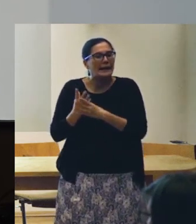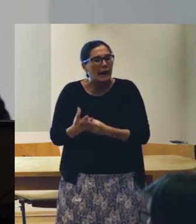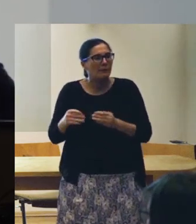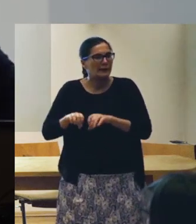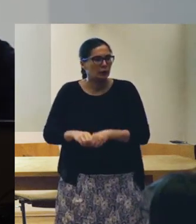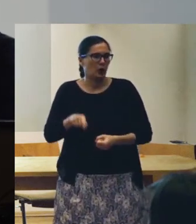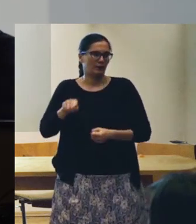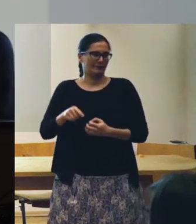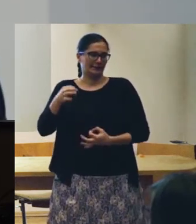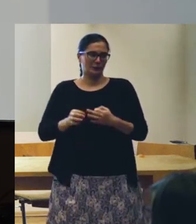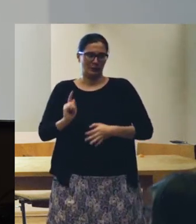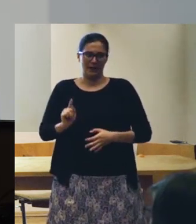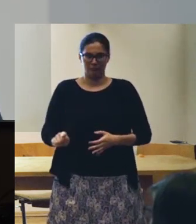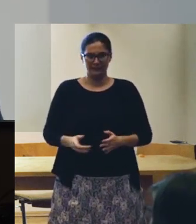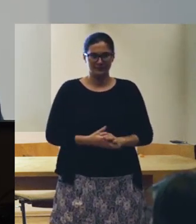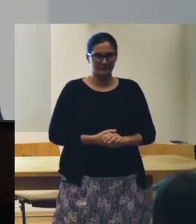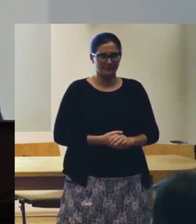křehkost.